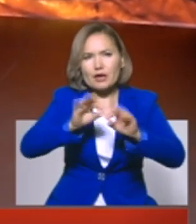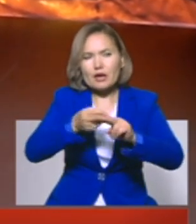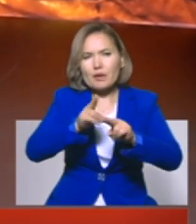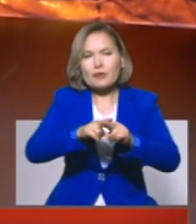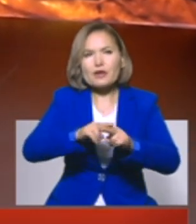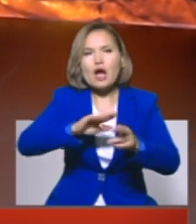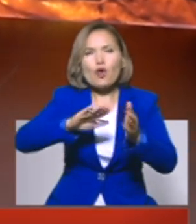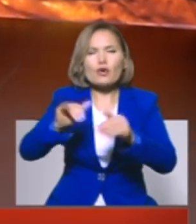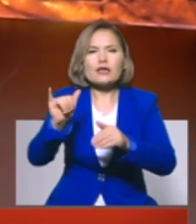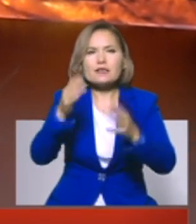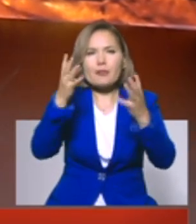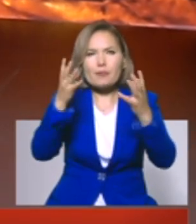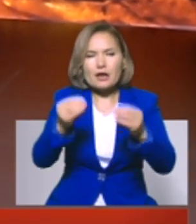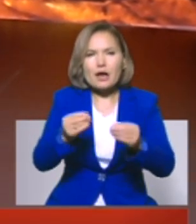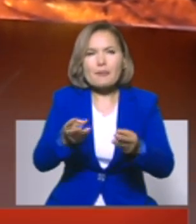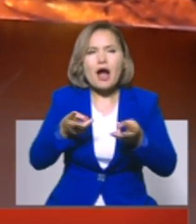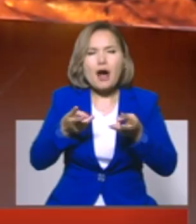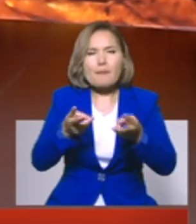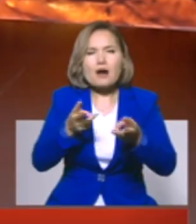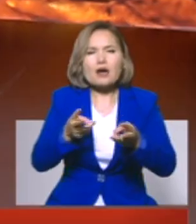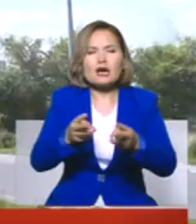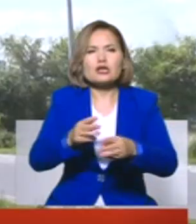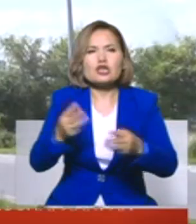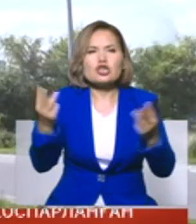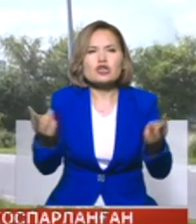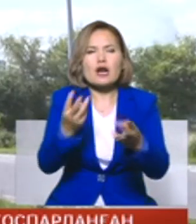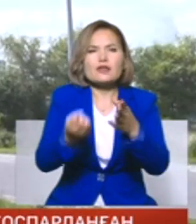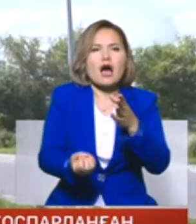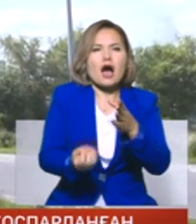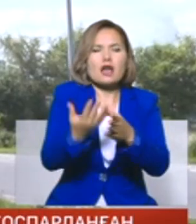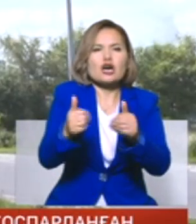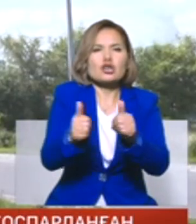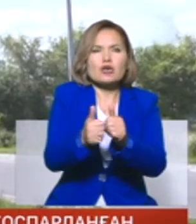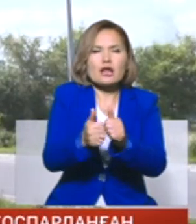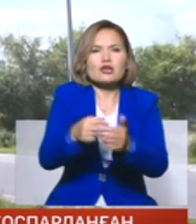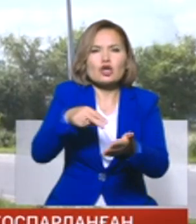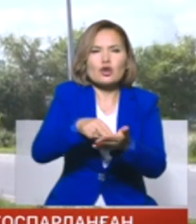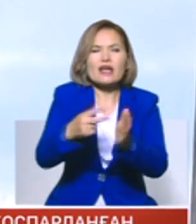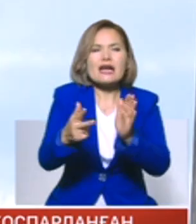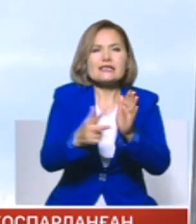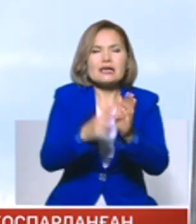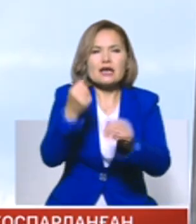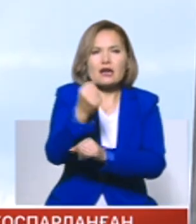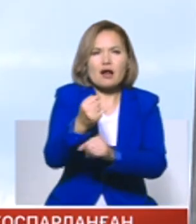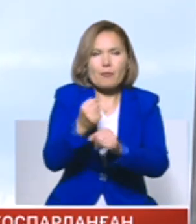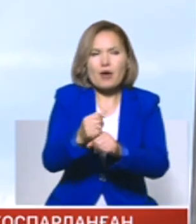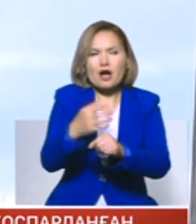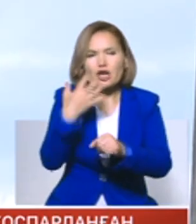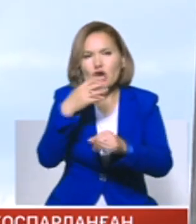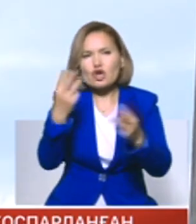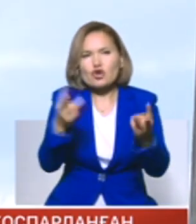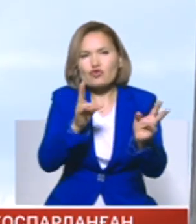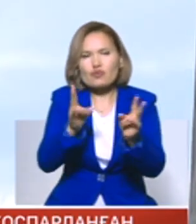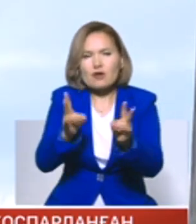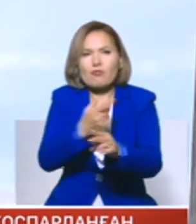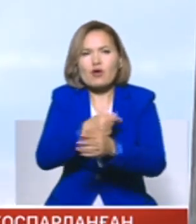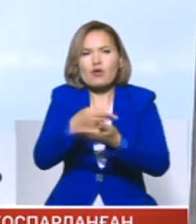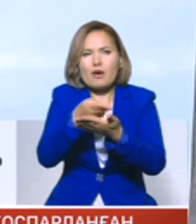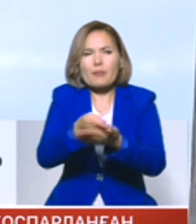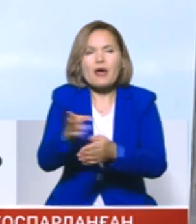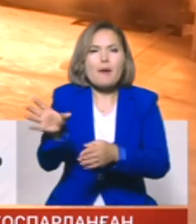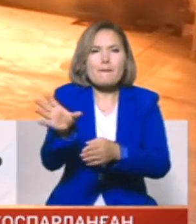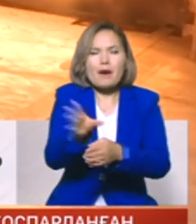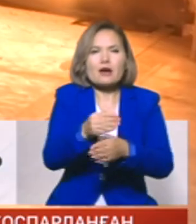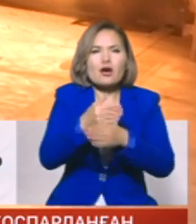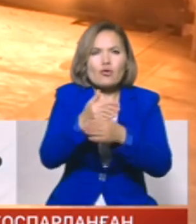салайық, өткен сенбі күні пештен жалын атқылап, жанында тұрған 8 жұмыскер күйіп қалған. Барлығына тиісті көмек